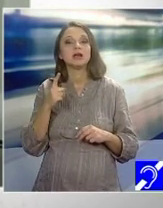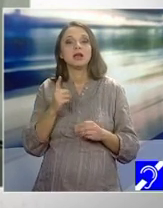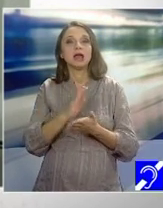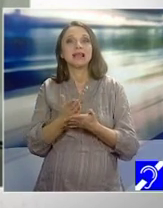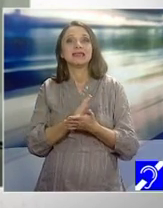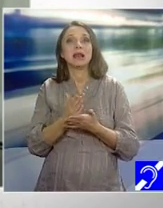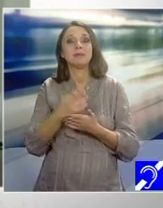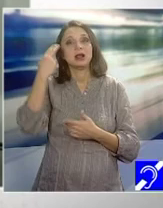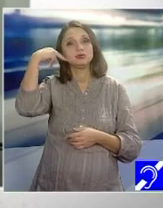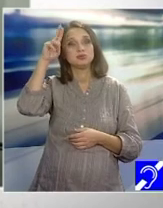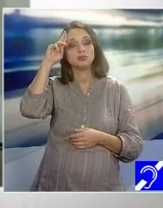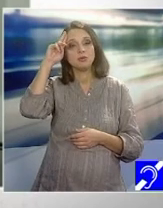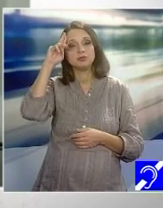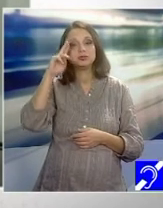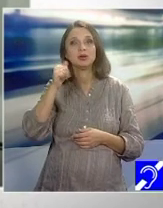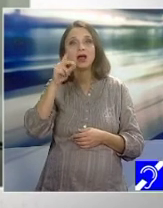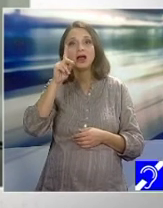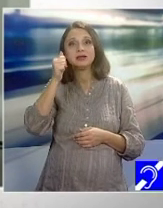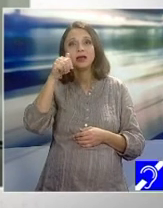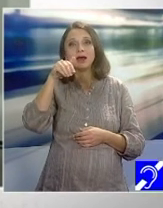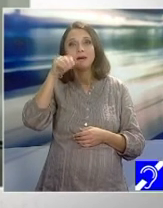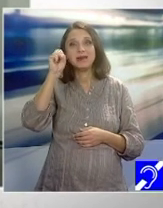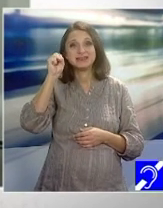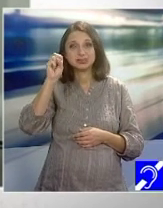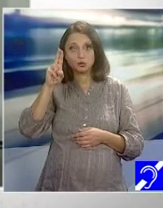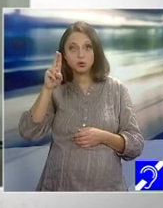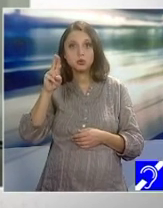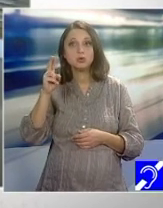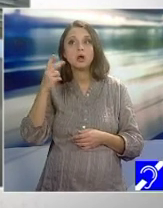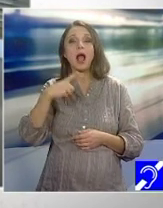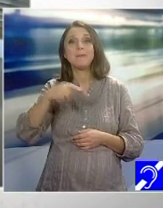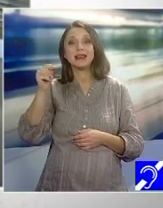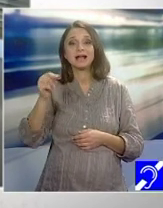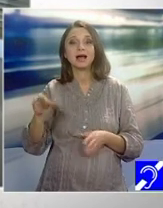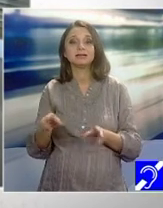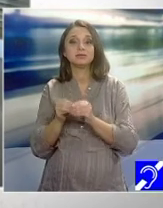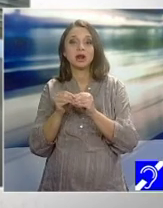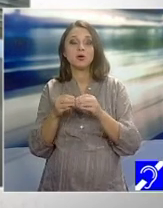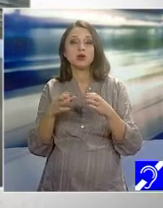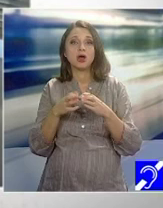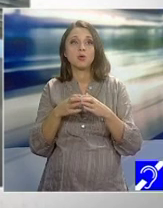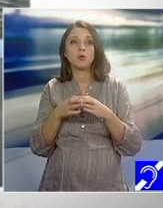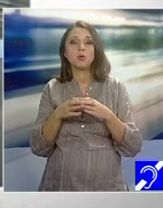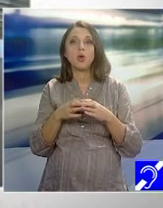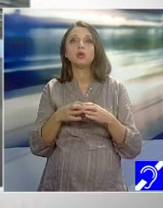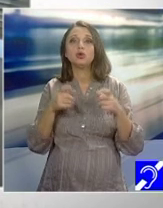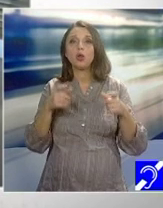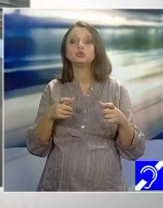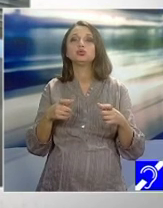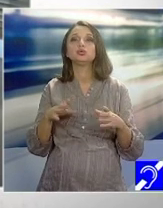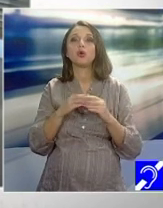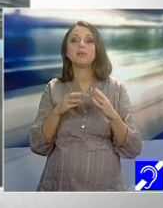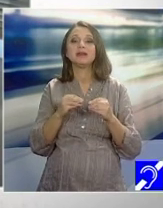interpretul domnului profesor Adamescu a plecat împreună cu lotul României de Torbal într-o deplasare